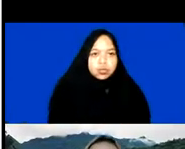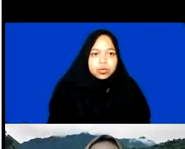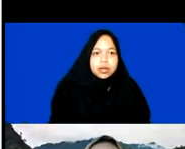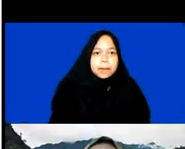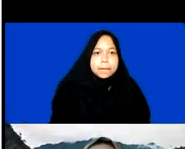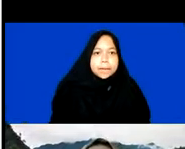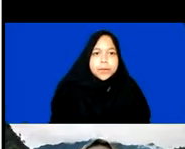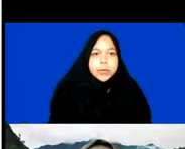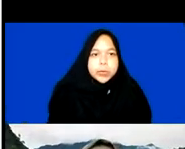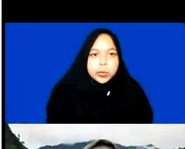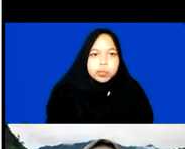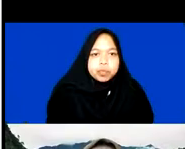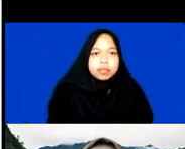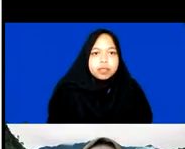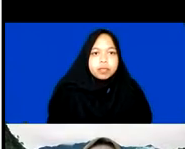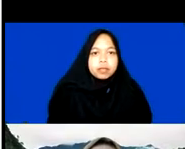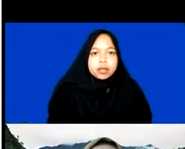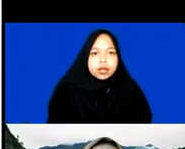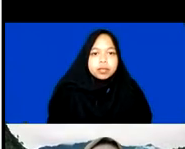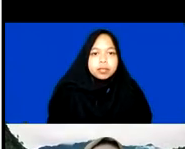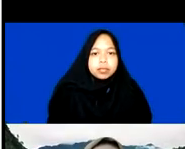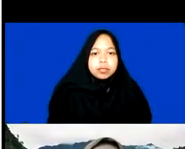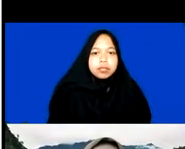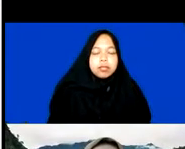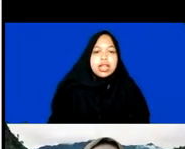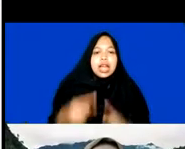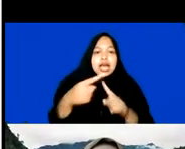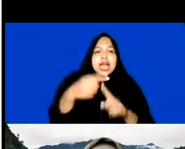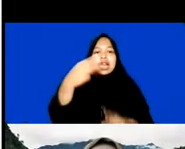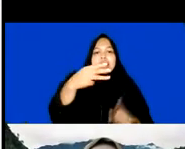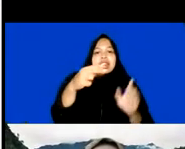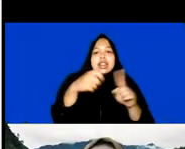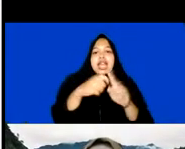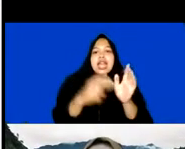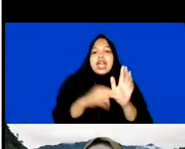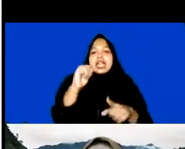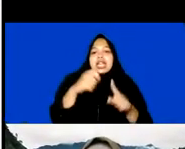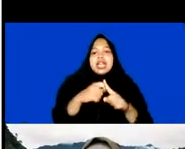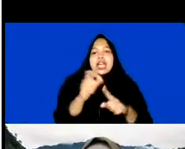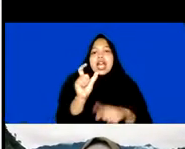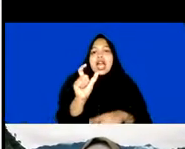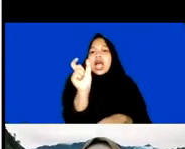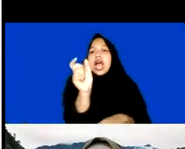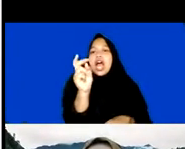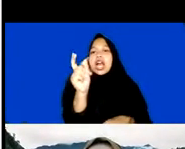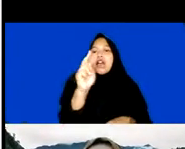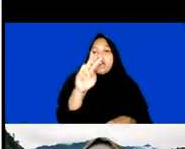Mas, kirai yang teknik carvingnya, alat bahannya yang menggunakan apa dan sebagainya.